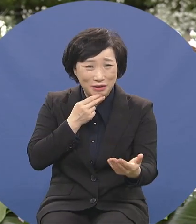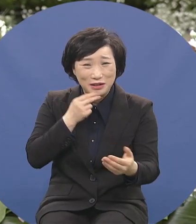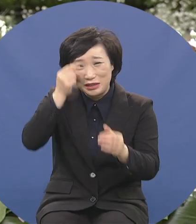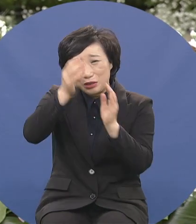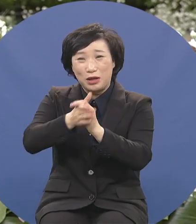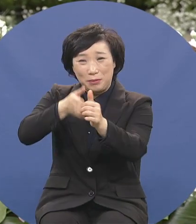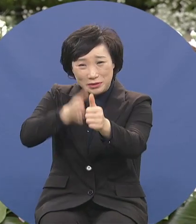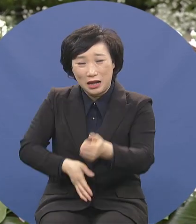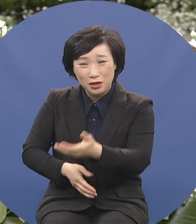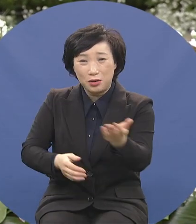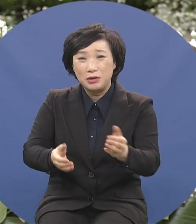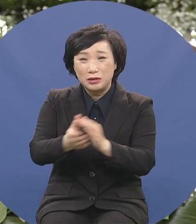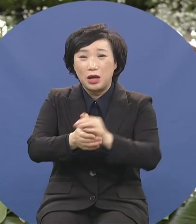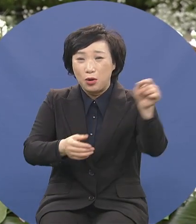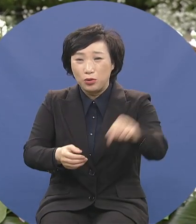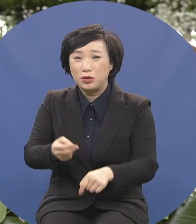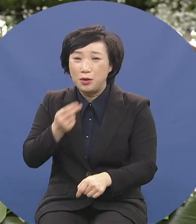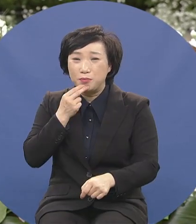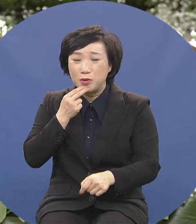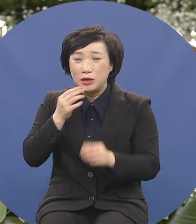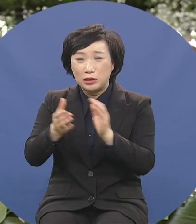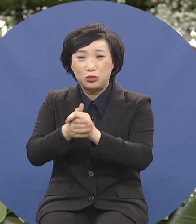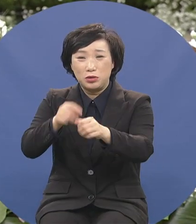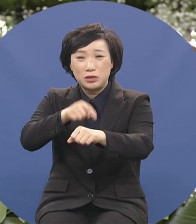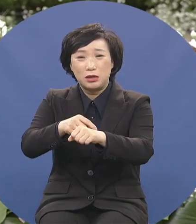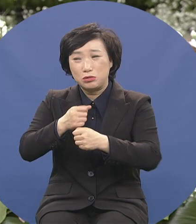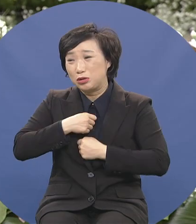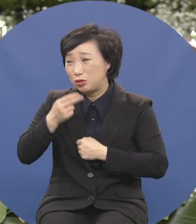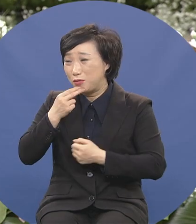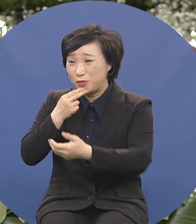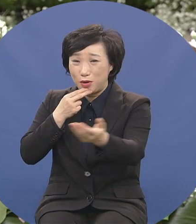기도하지 않은데 기도도 못하고 기도 시간도 못 지키잖아.